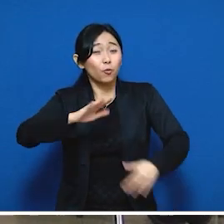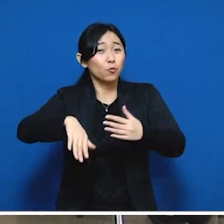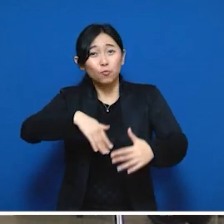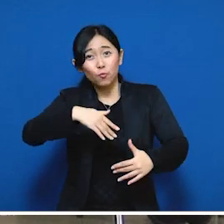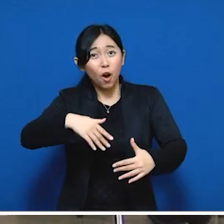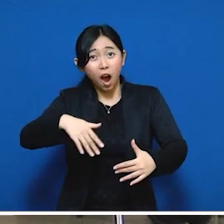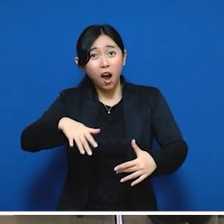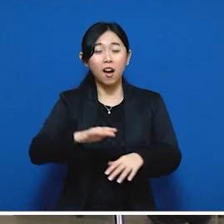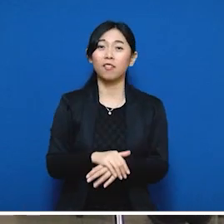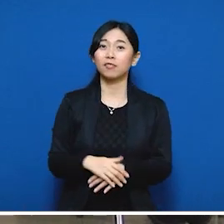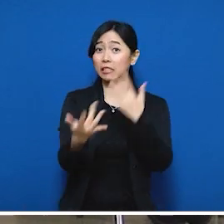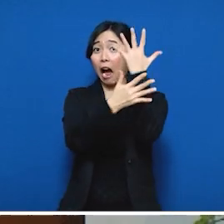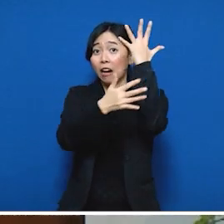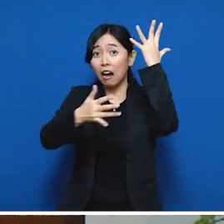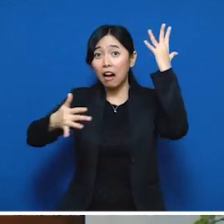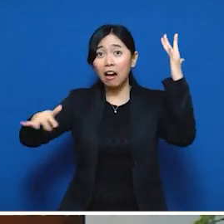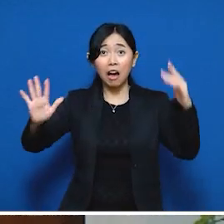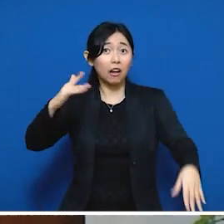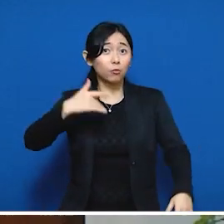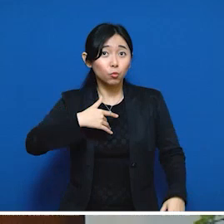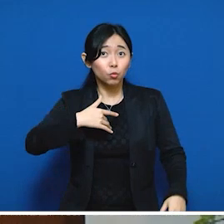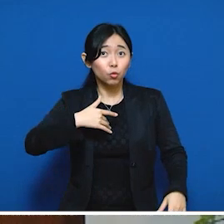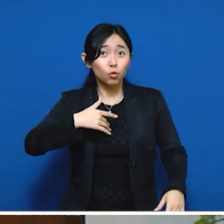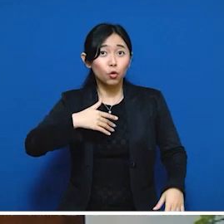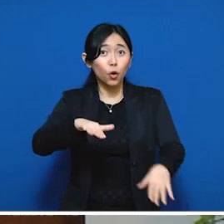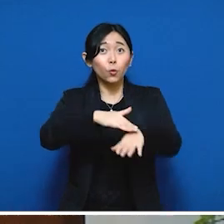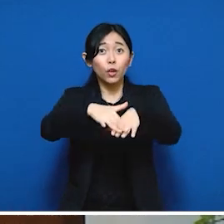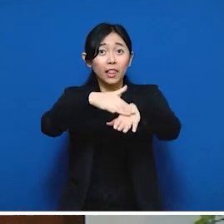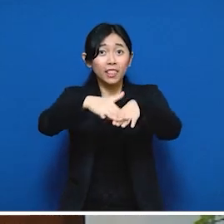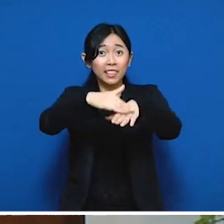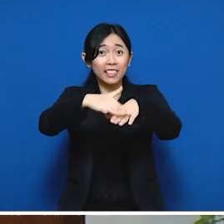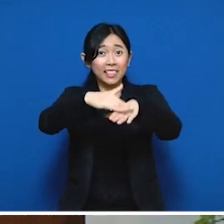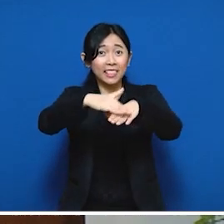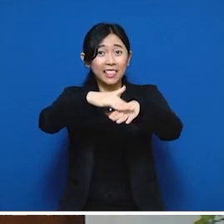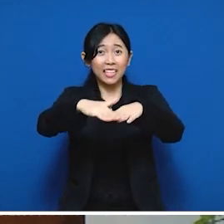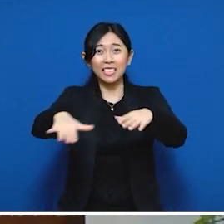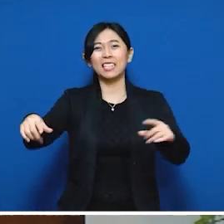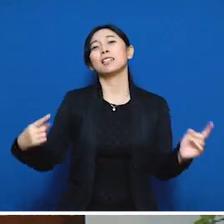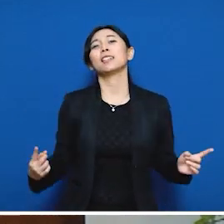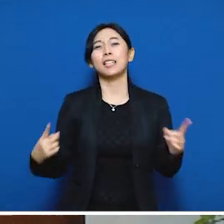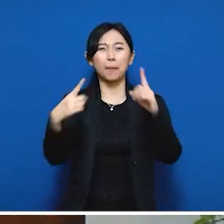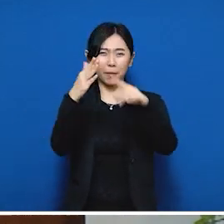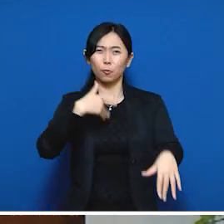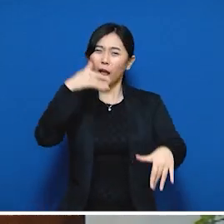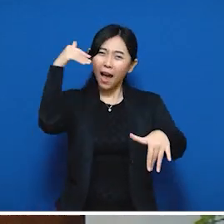syaraf-syaraf, daging, darah, kulit, sampai aku lahir."